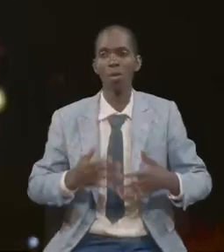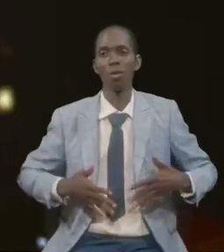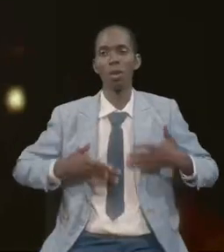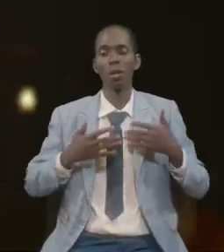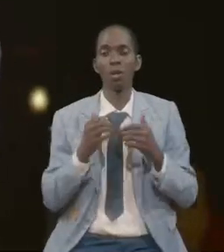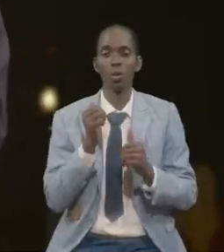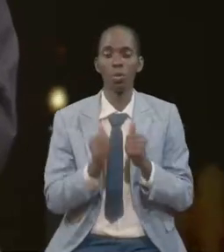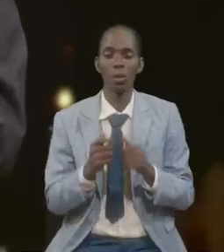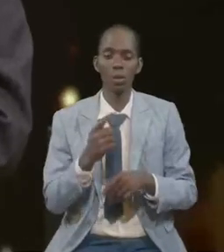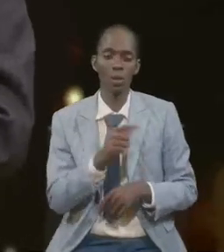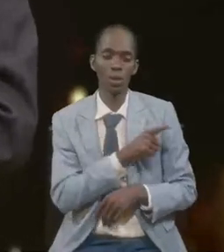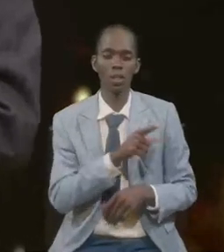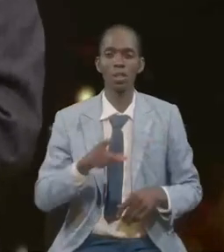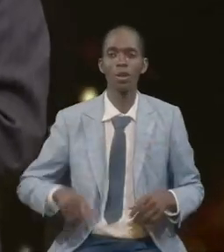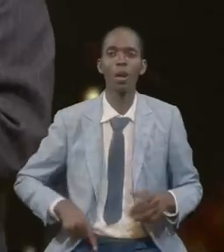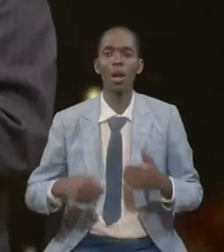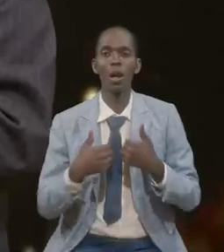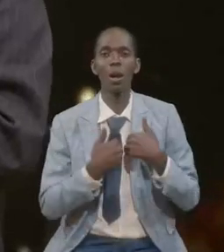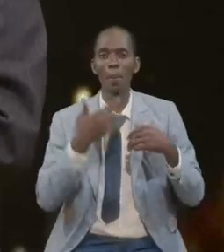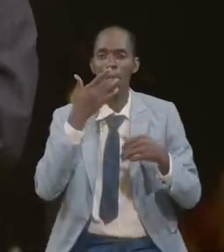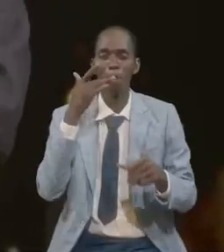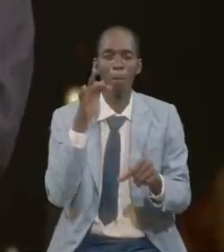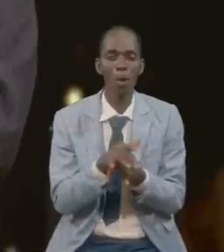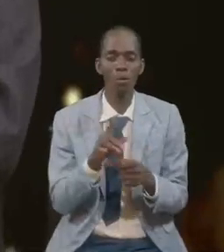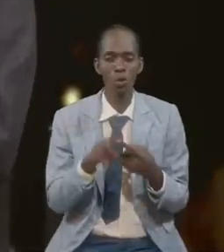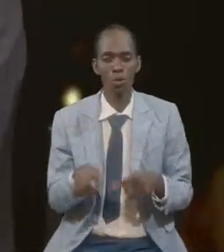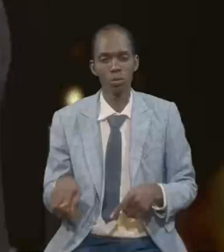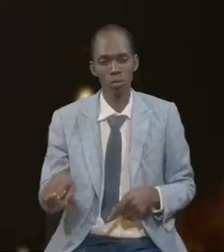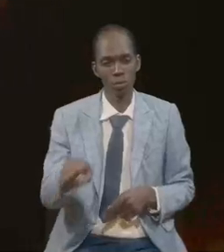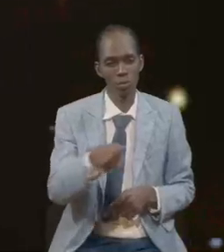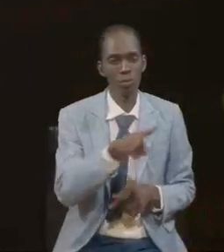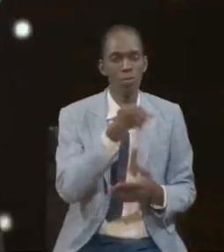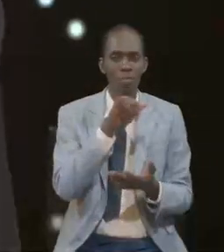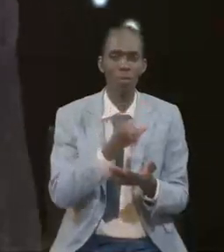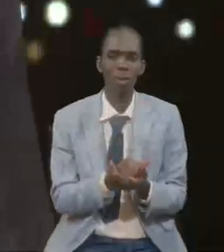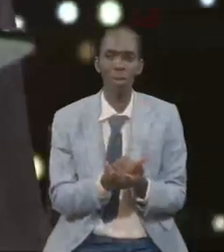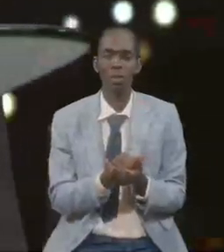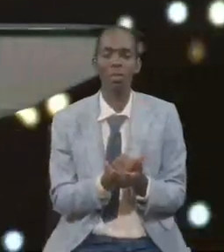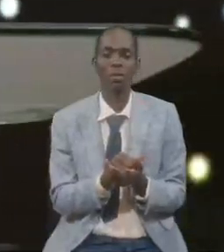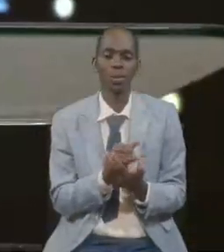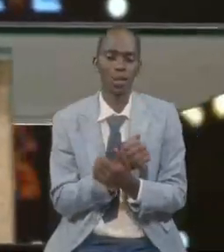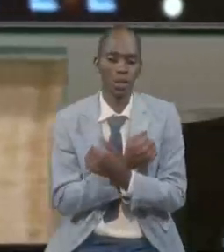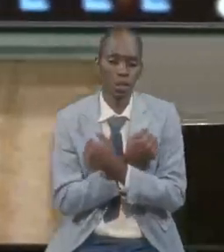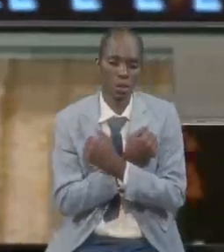le Seigneur a promise à ceux qui l'aiment.